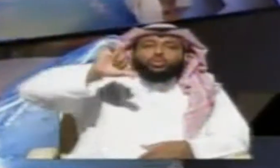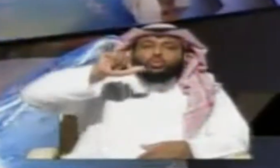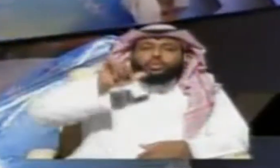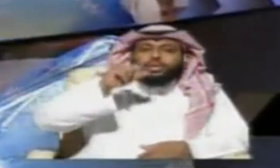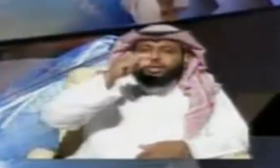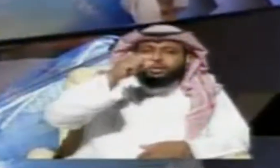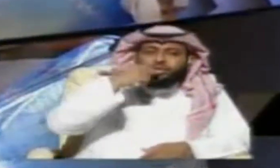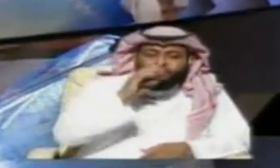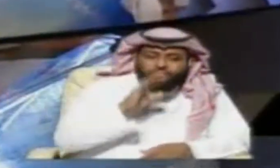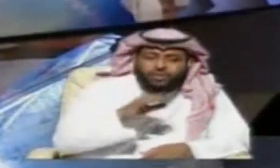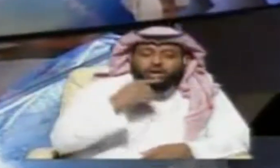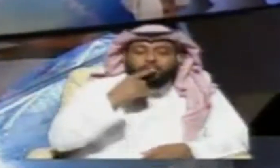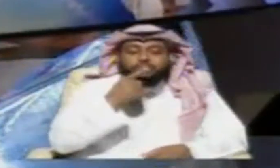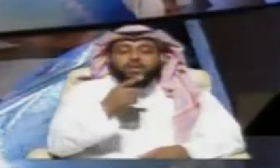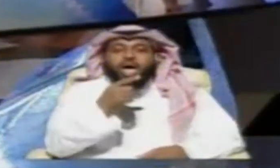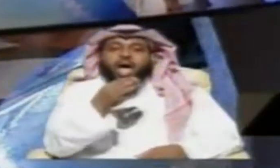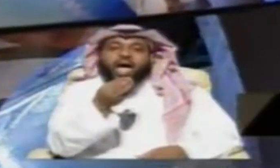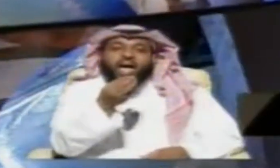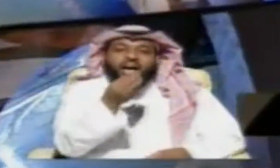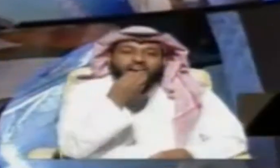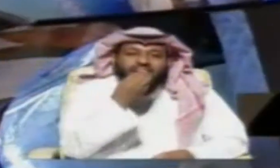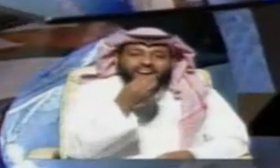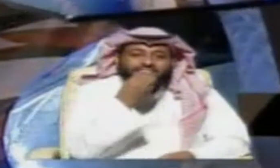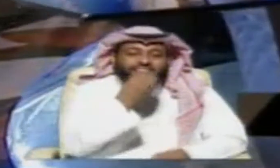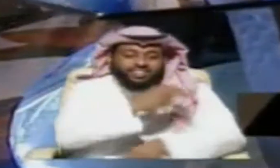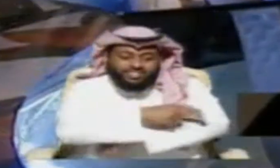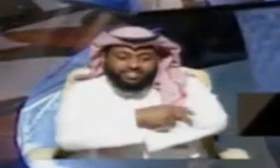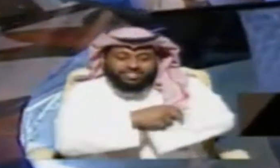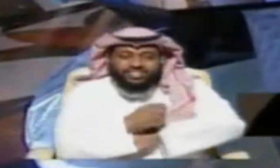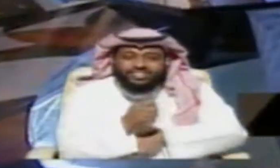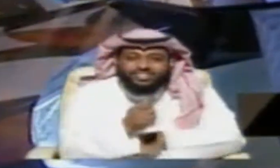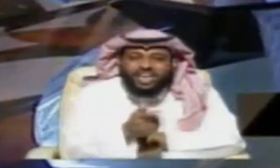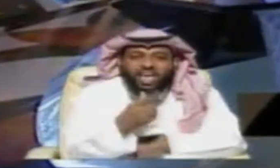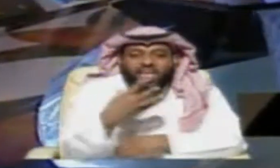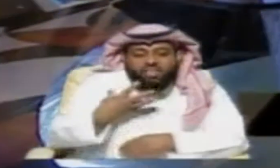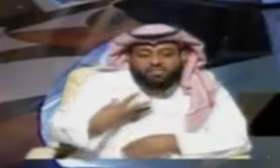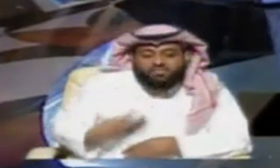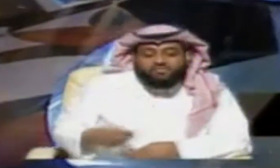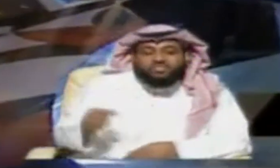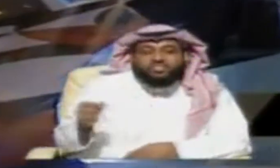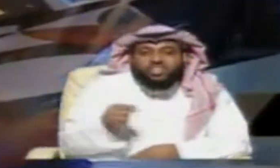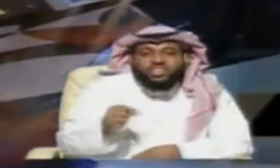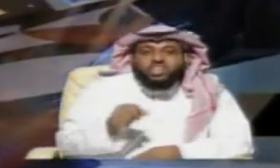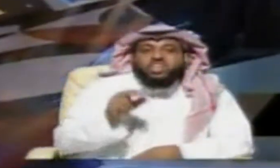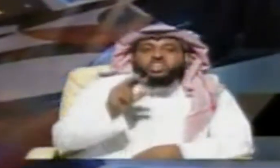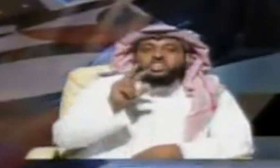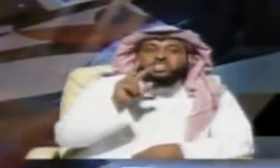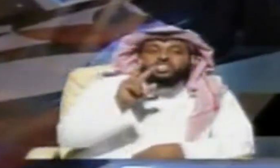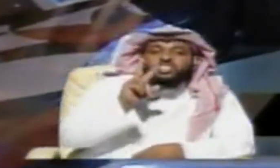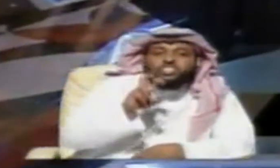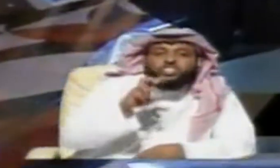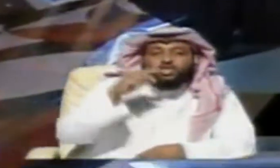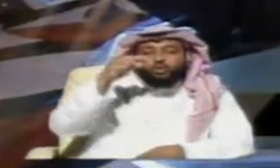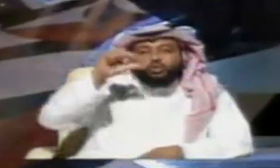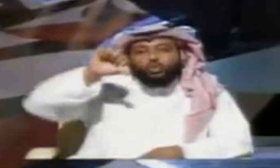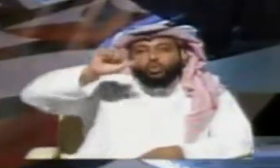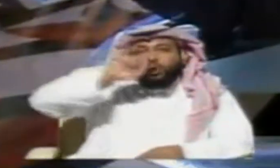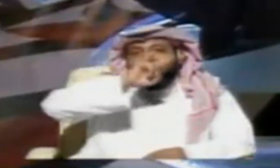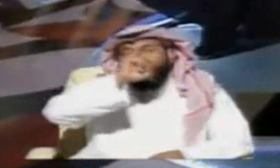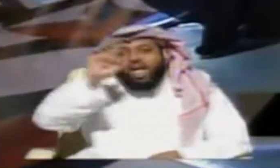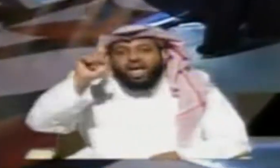يكون $20 للشخص الواحد، وهم قد أرسلوا لنا هذا المبلغ إلى